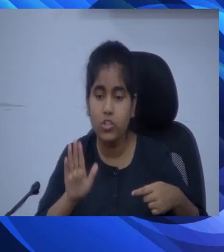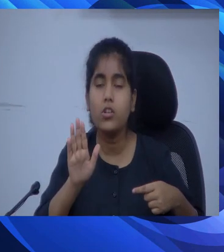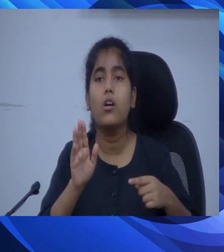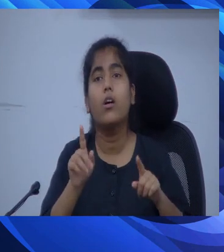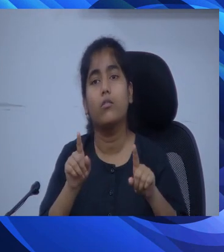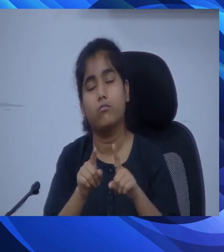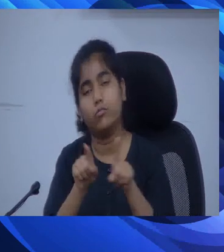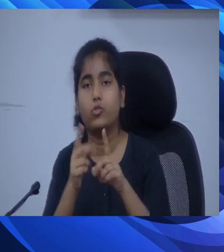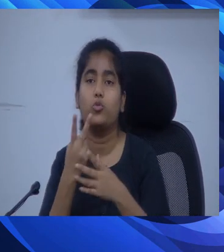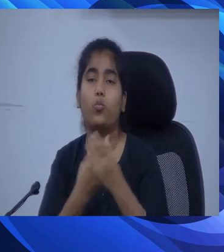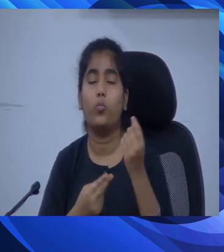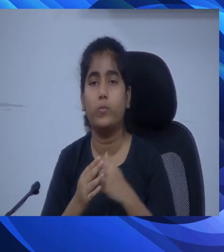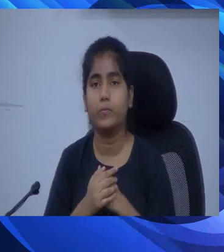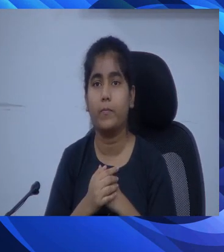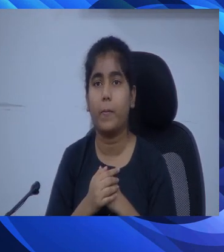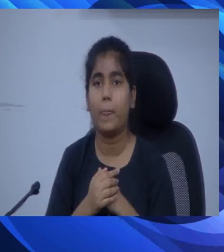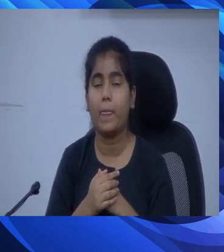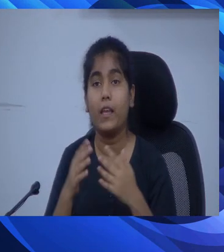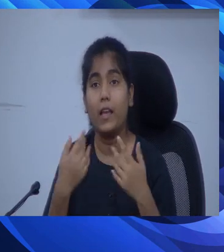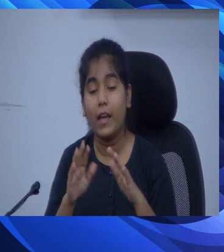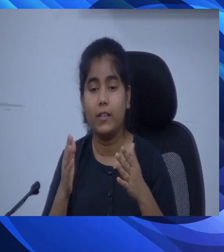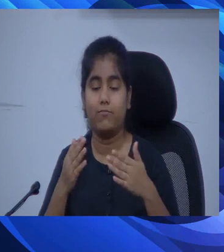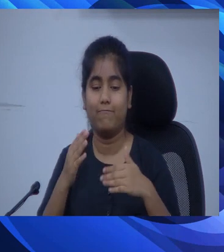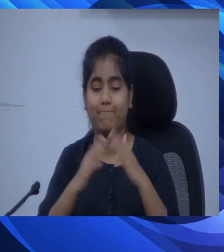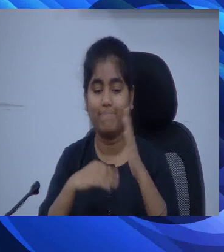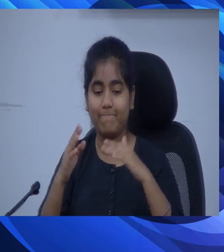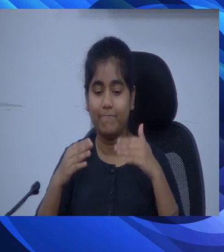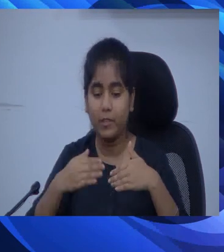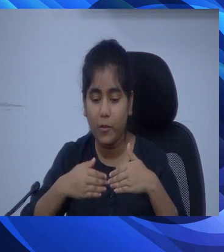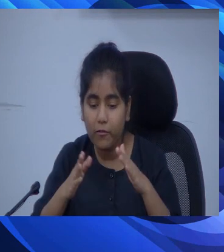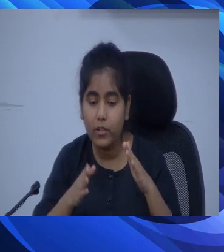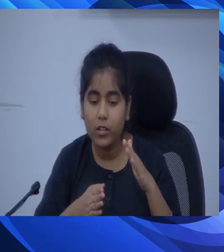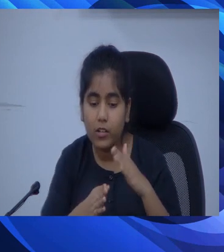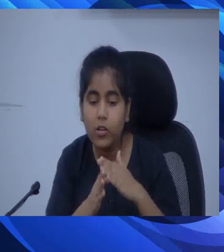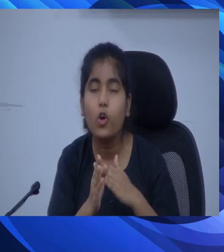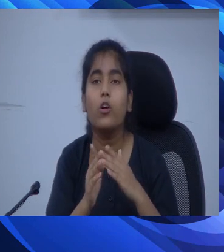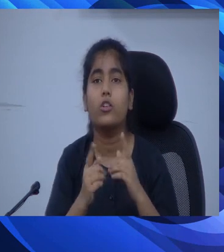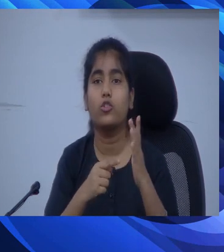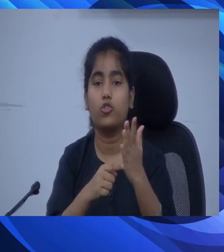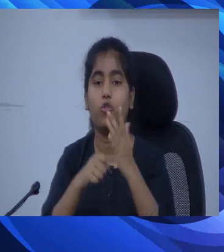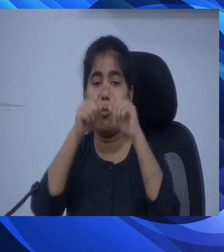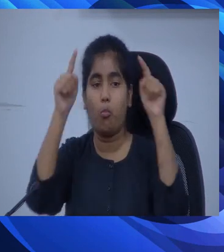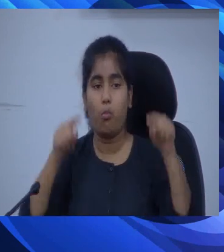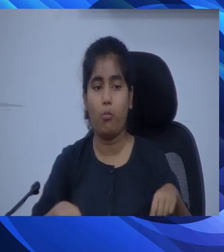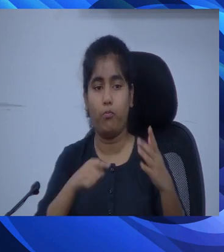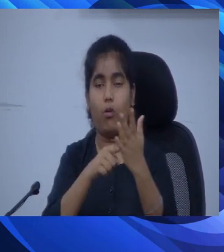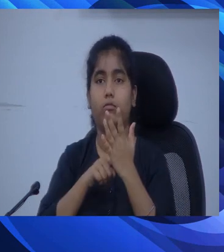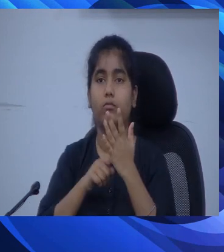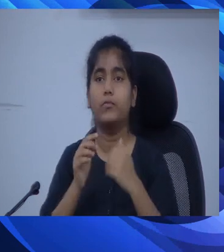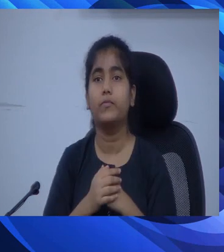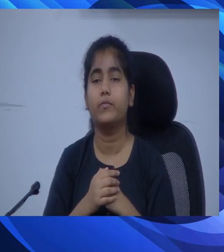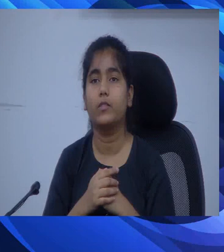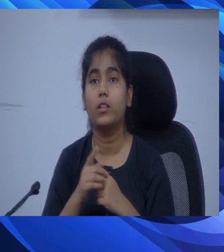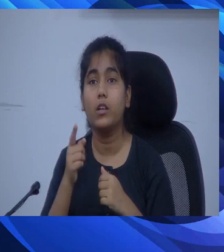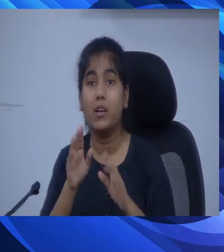व्हीलचेयर चले जाए और वहाँ पे एक प्रॉपर रैंप हो, और उस रैंप जहाँ पे भी जिस एंट्रेंस में भी आपके पास रैंप है उसके पास एक साइनेज होनी